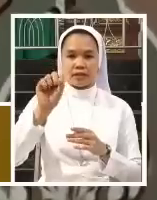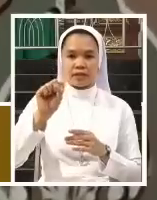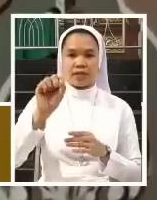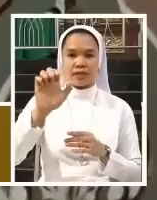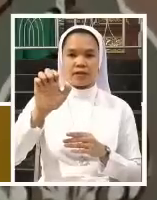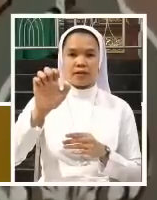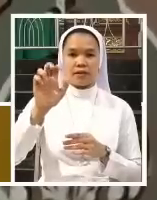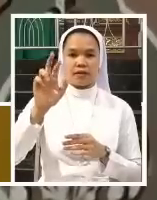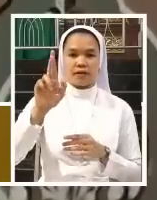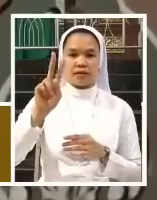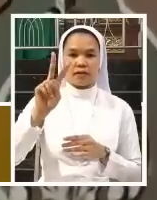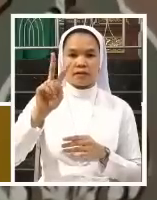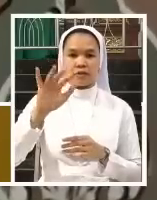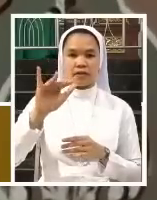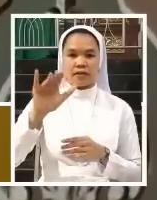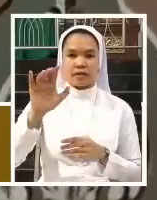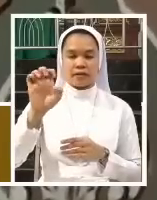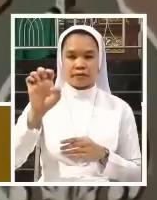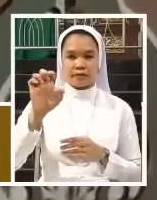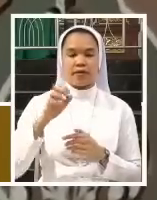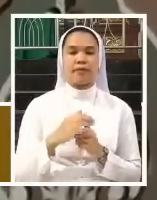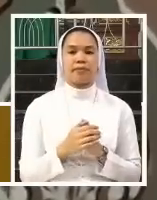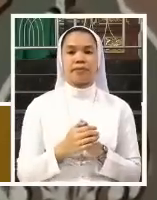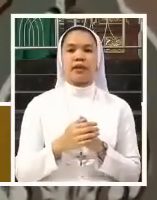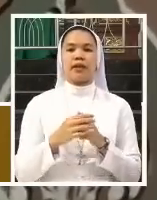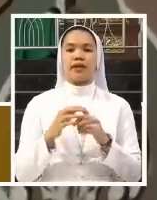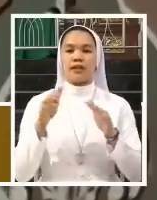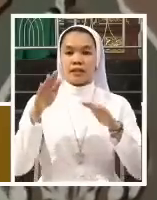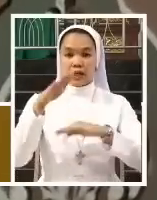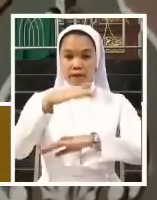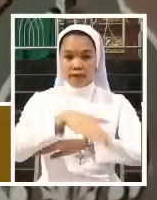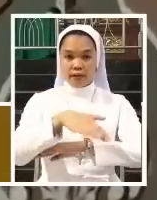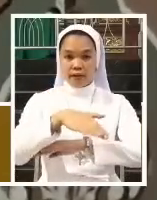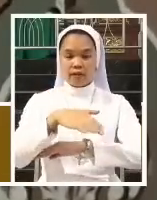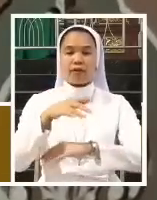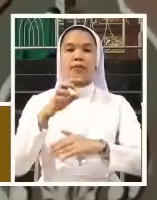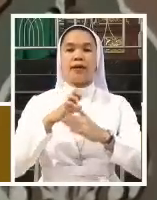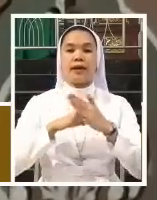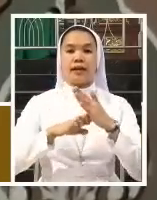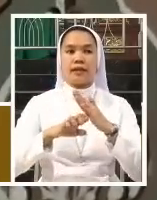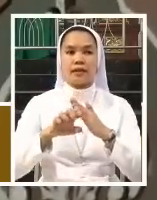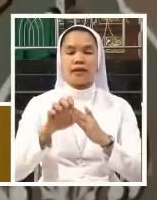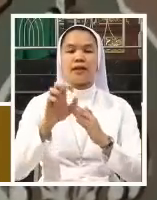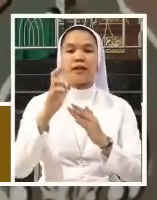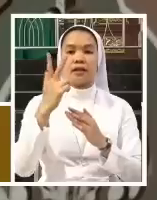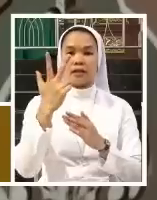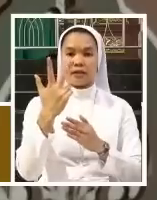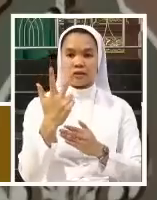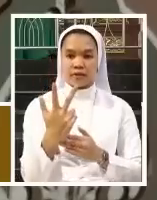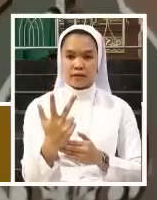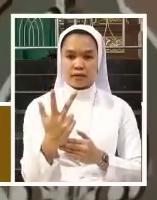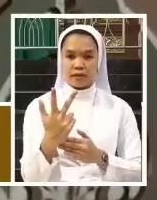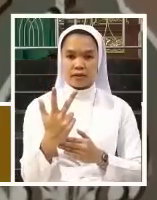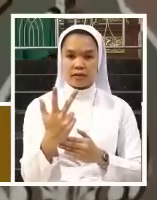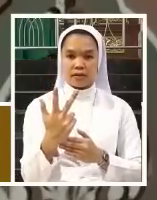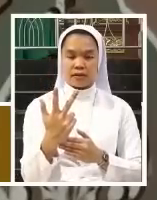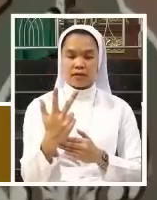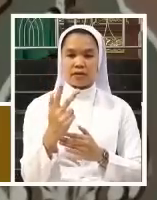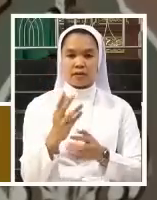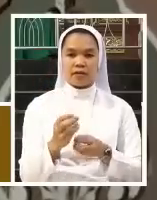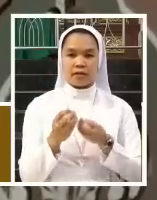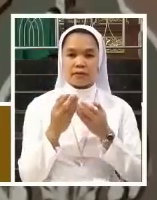This afternoon, malaog na kita sa Holy Triduum na duman itataw ni